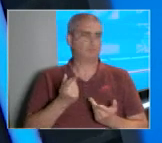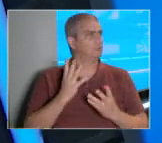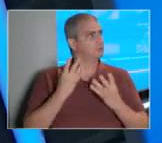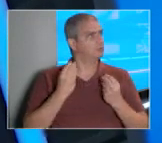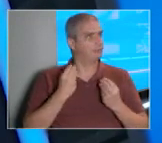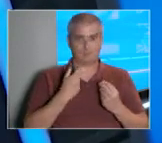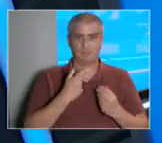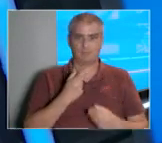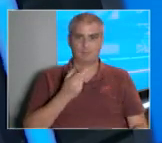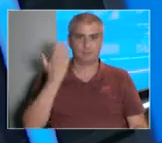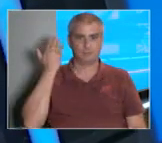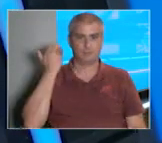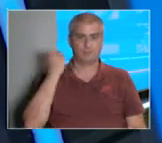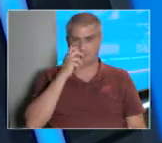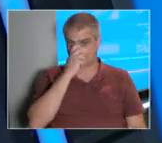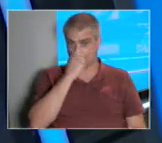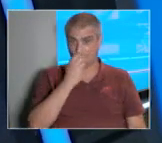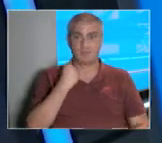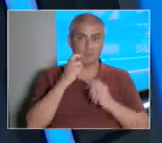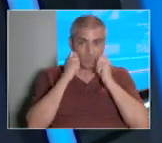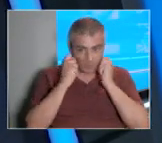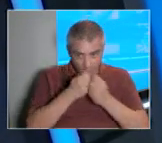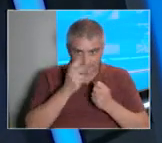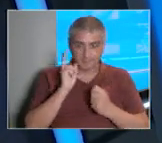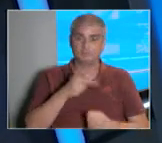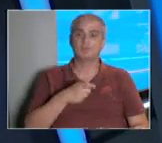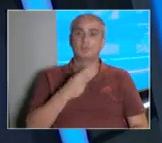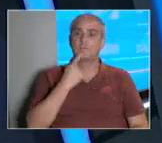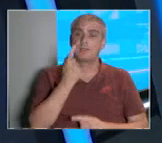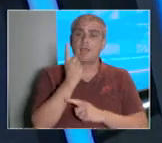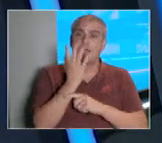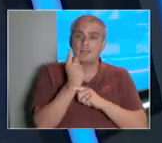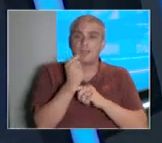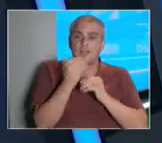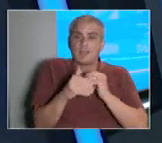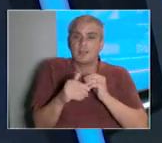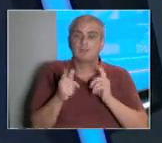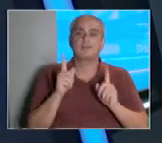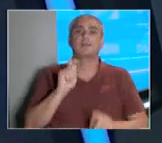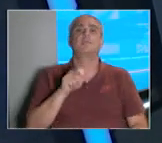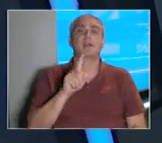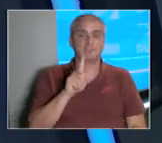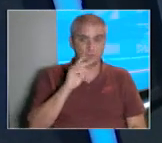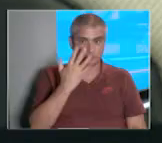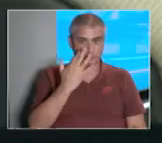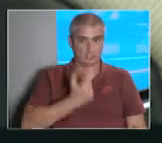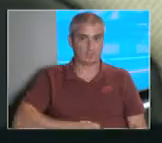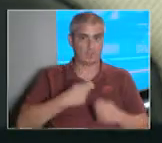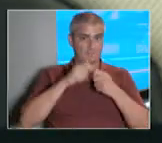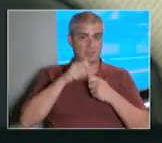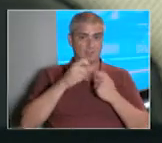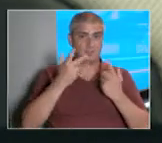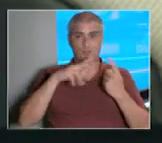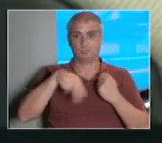הרבה שמחכה לשעבר. רגע, אתה יכול להוריד את המסכה? אפשר. אמרת עד לרגע האחרון. אני לא בכנסת יש כמה שהם חברי כנסת, לא